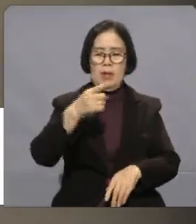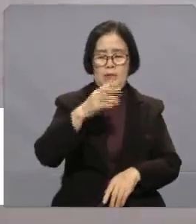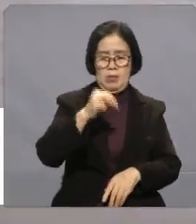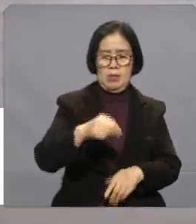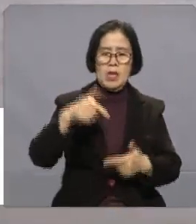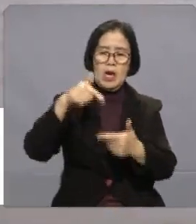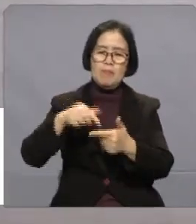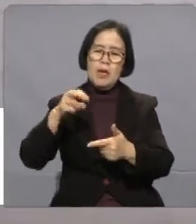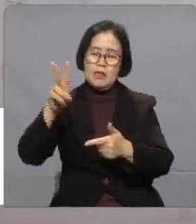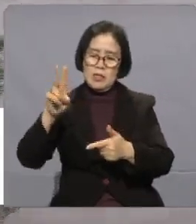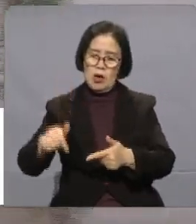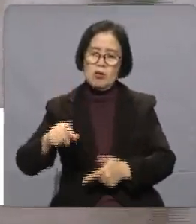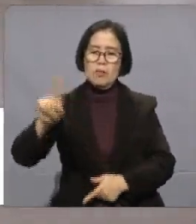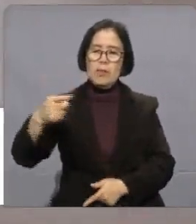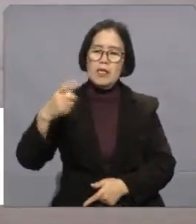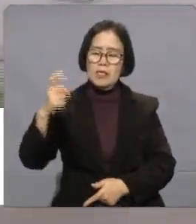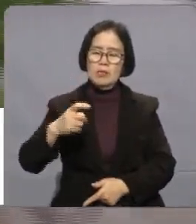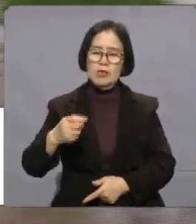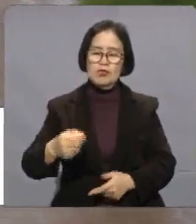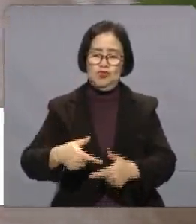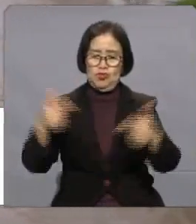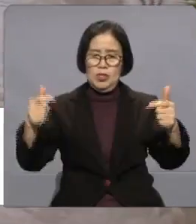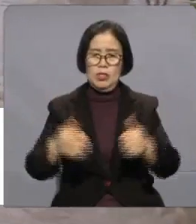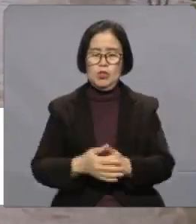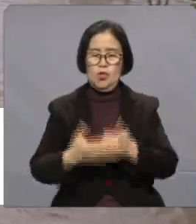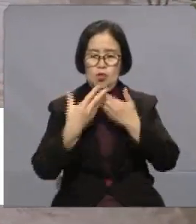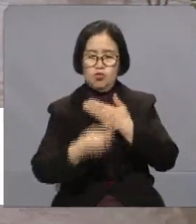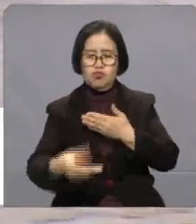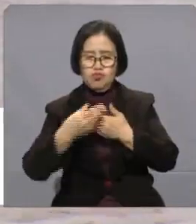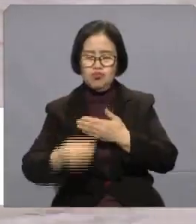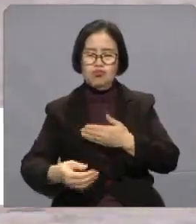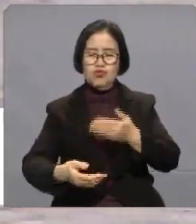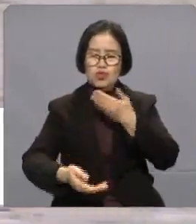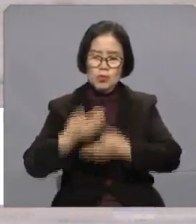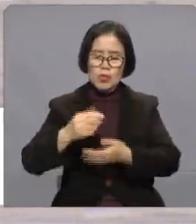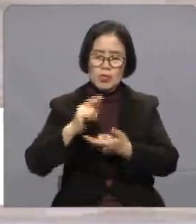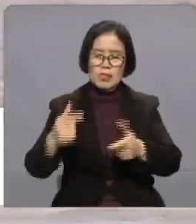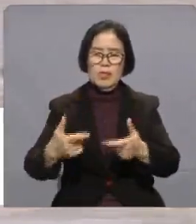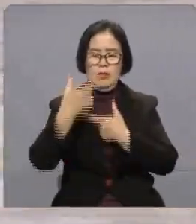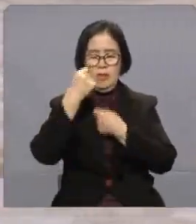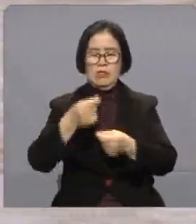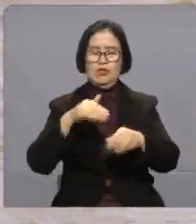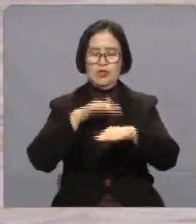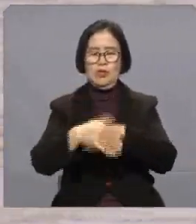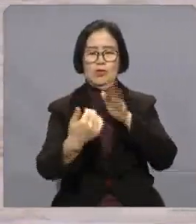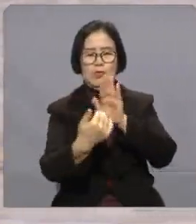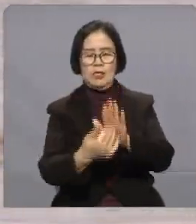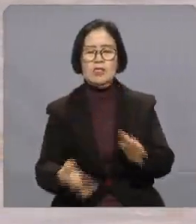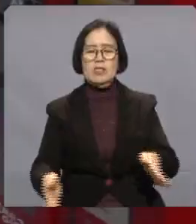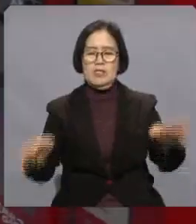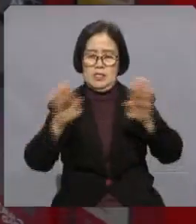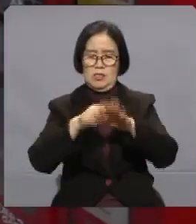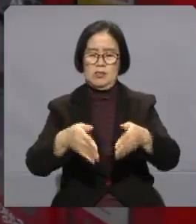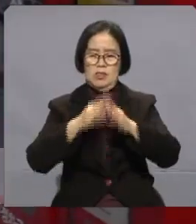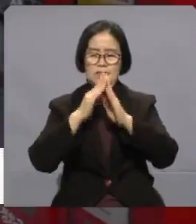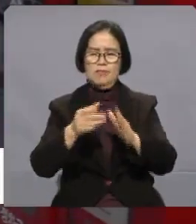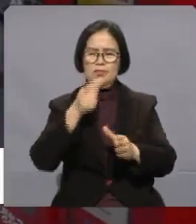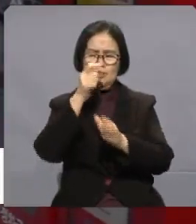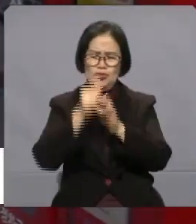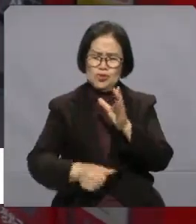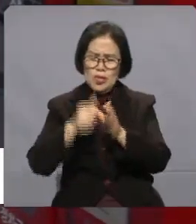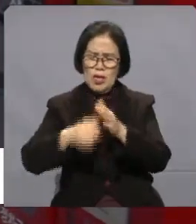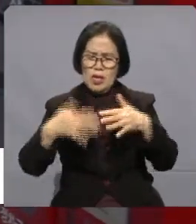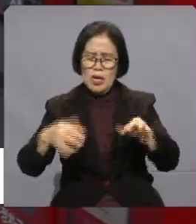일대는 110mm로 높이고 대심도 배수터널 등 맞춤형 방지시설을 확충합니다. 침수 재해 약자